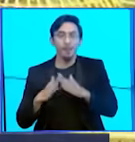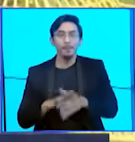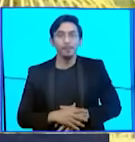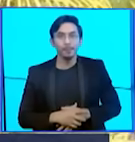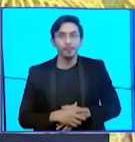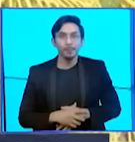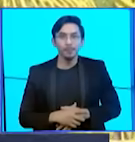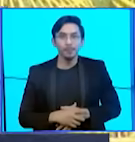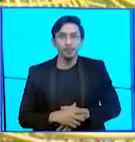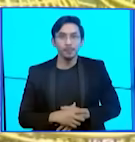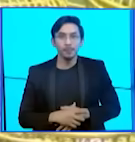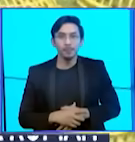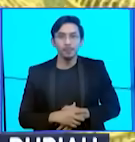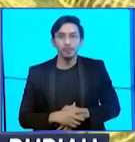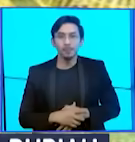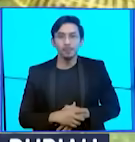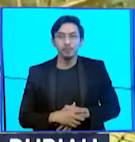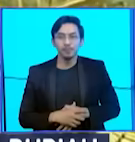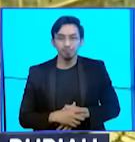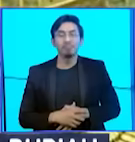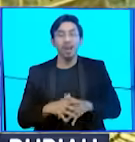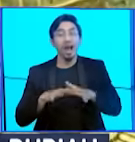dirintis Junet di kandang miliknya sejak 20 tahun lalu.